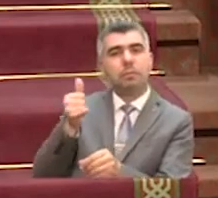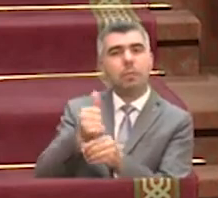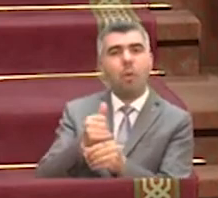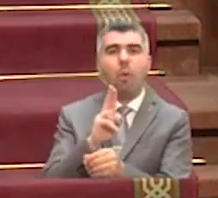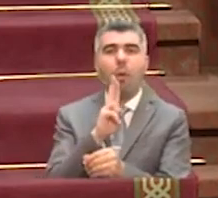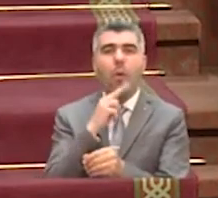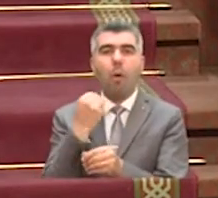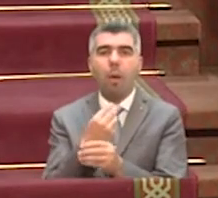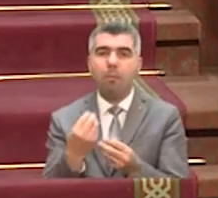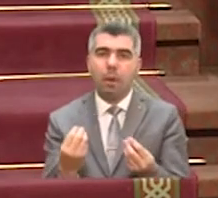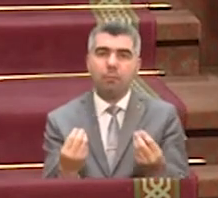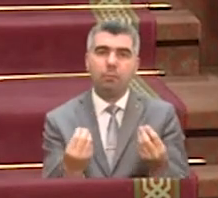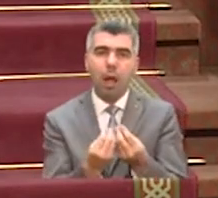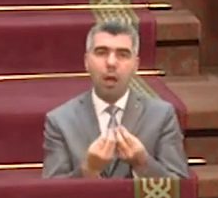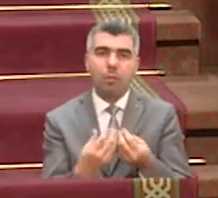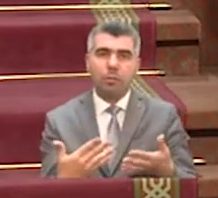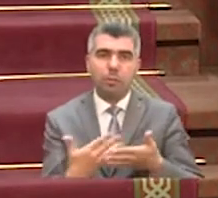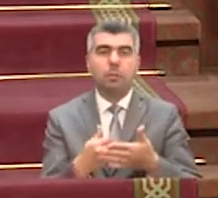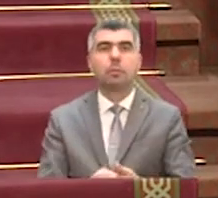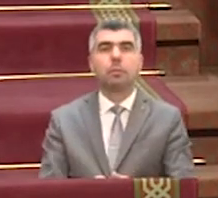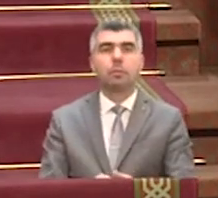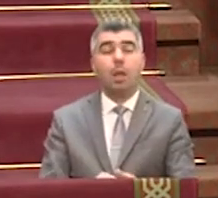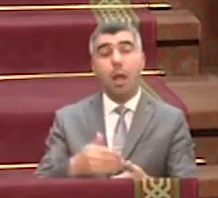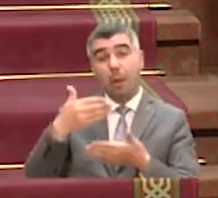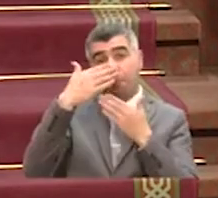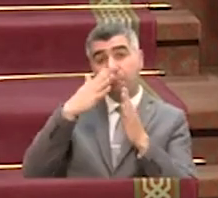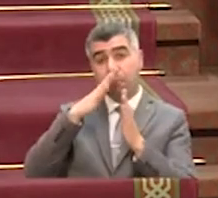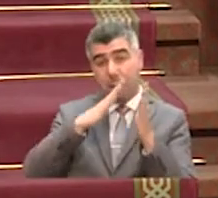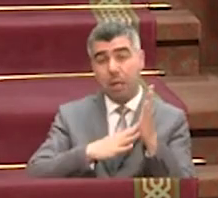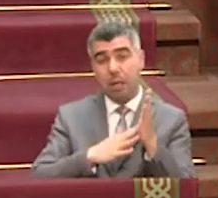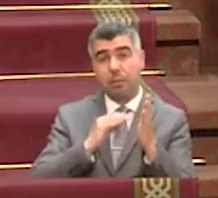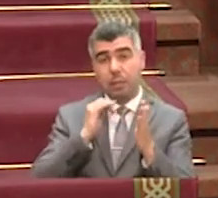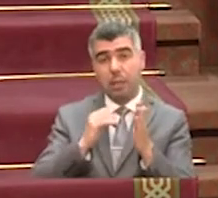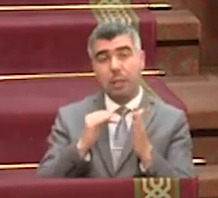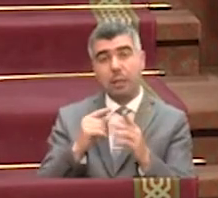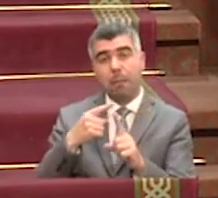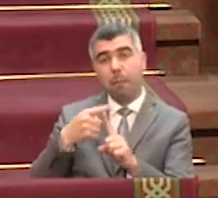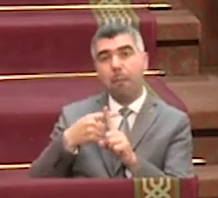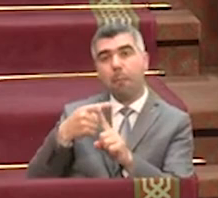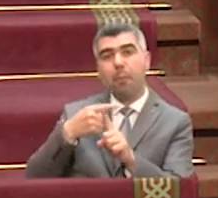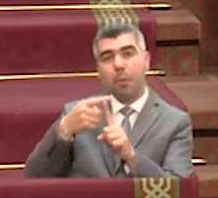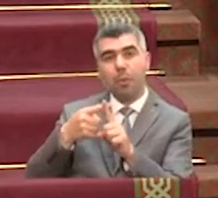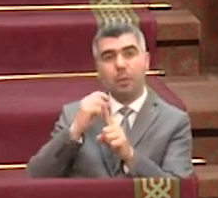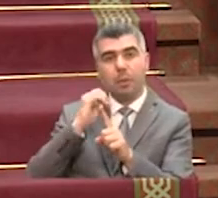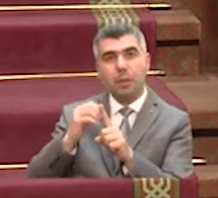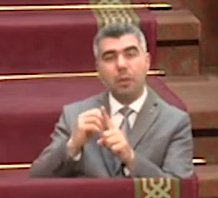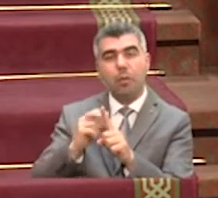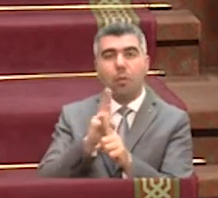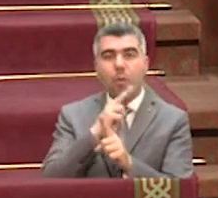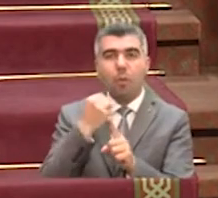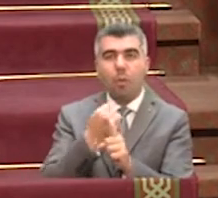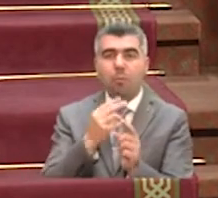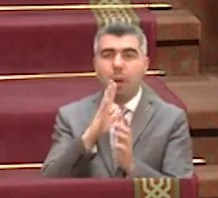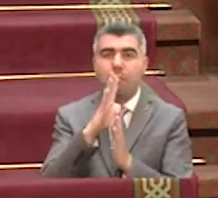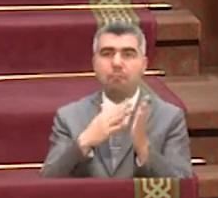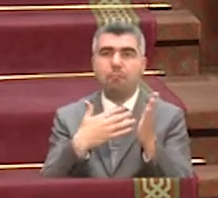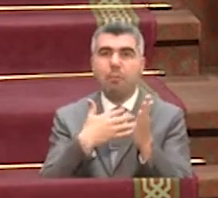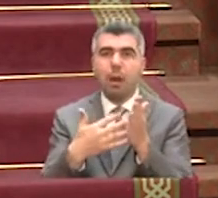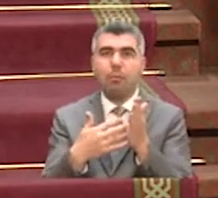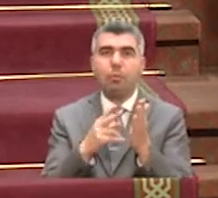والحلفاء ديالو. المغاربه كتزاد المعاناه ديالهم لانه جاء التصريح الحكومي والبرنامج